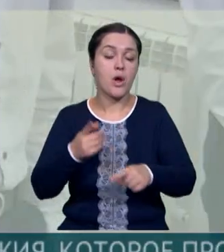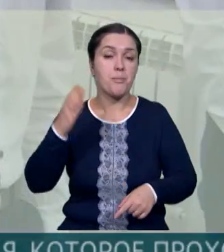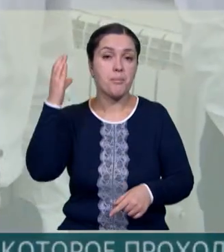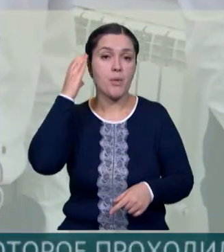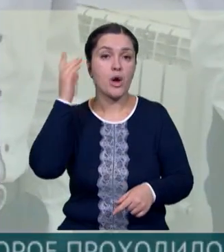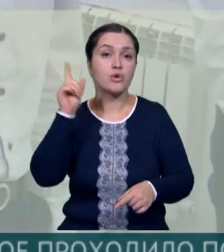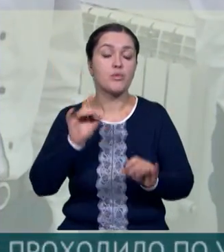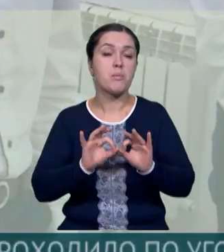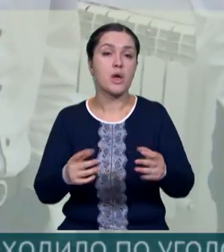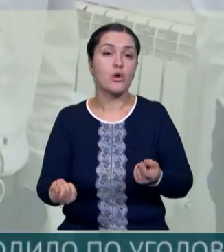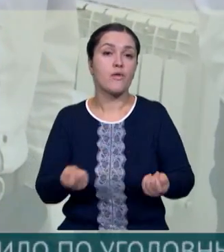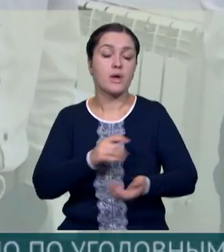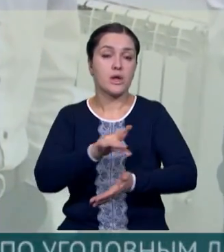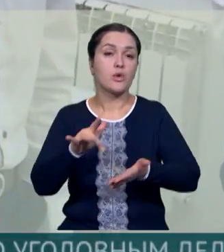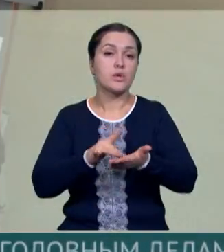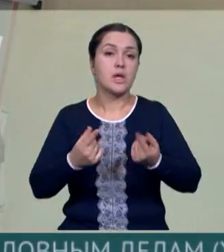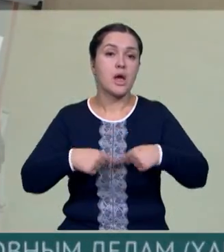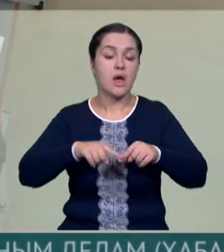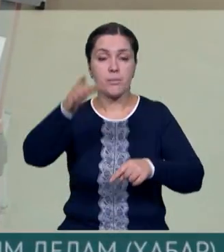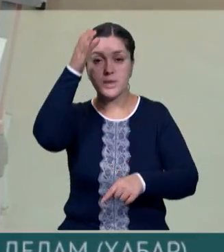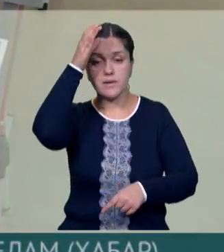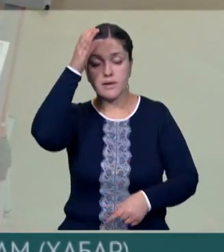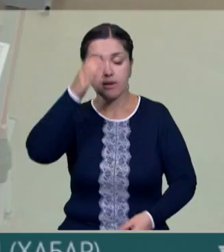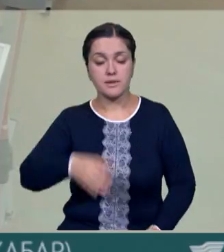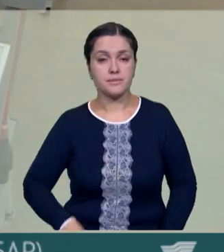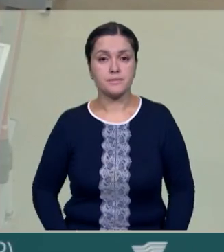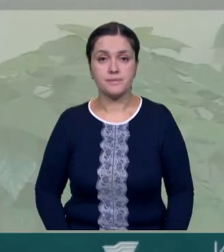послушаем, что сказала руководитель городского отдела образования.